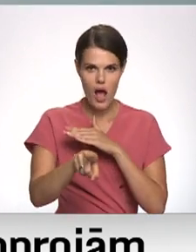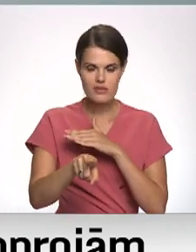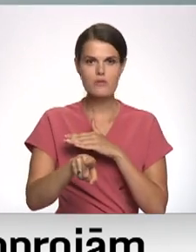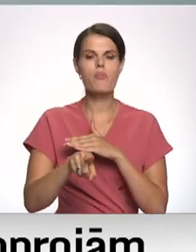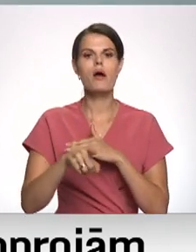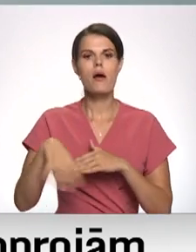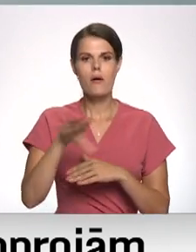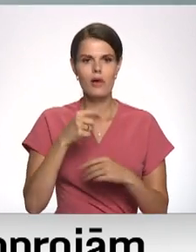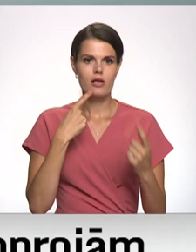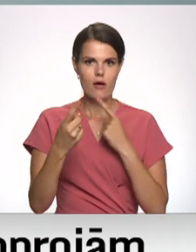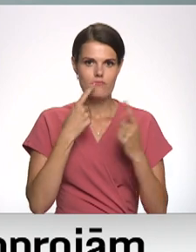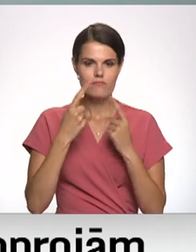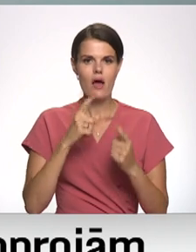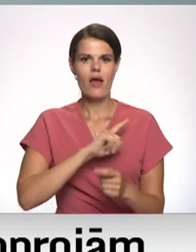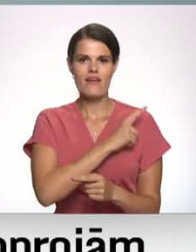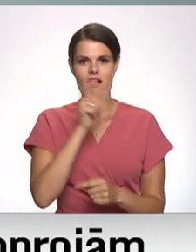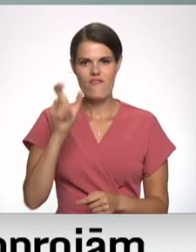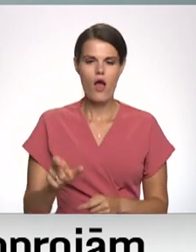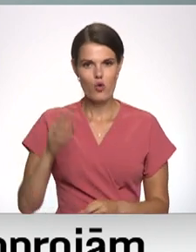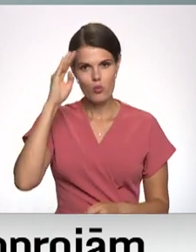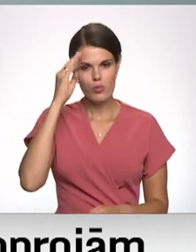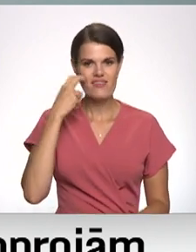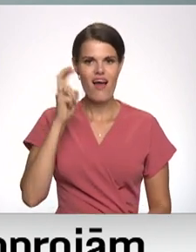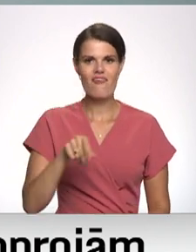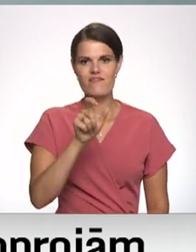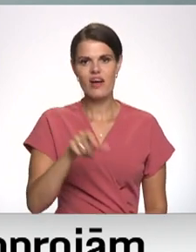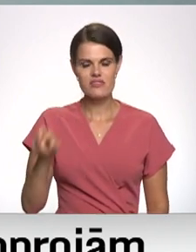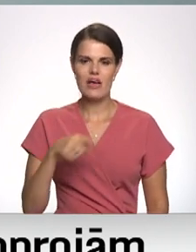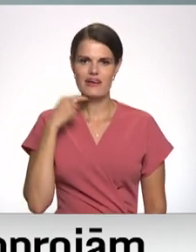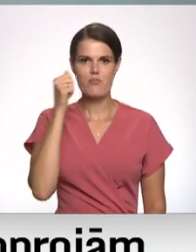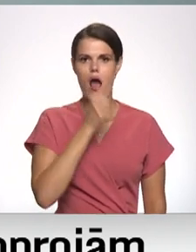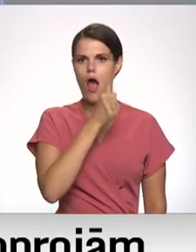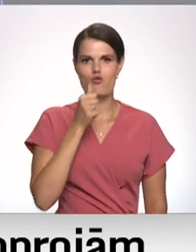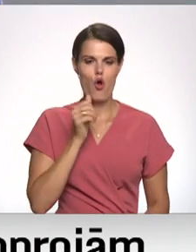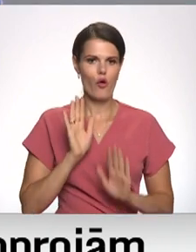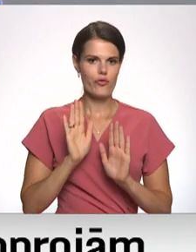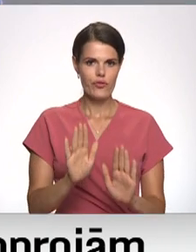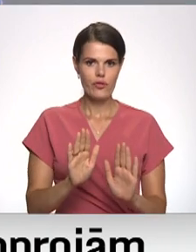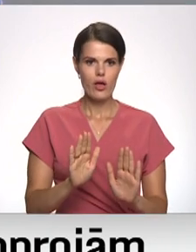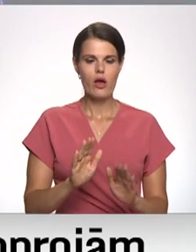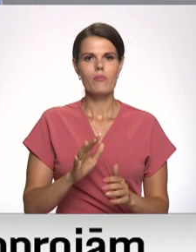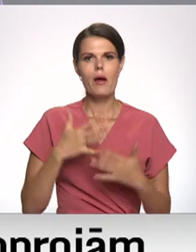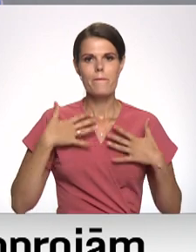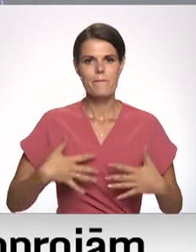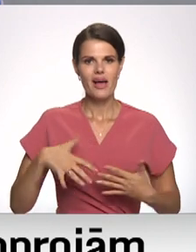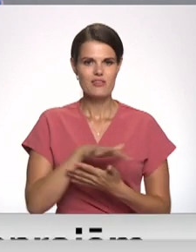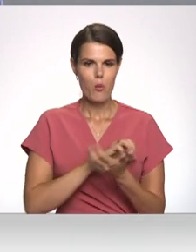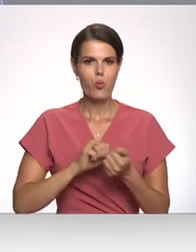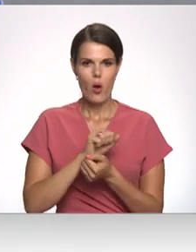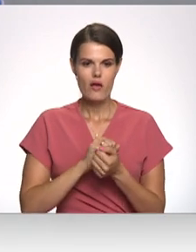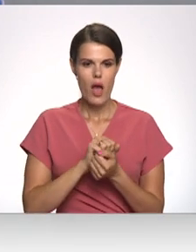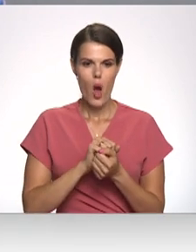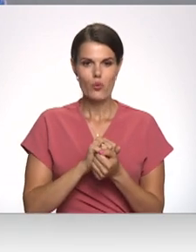Mēs sarunājāmies ar cietušā jauniešu vecākiem, kuri vēlējās palikt anonīmi. Tas kādi miesas bojas. Bojājumi ir